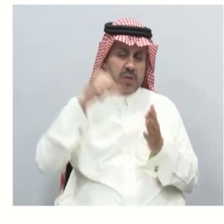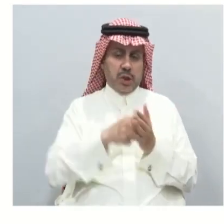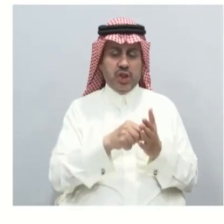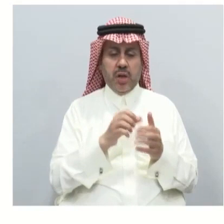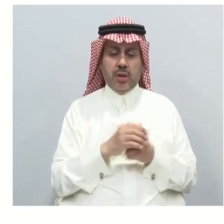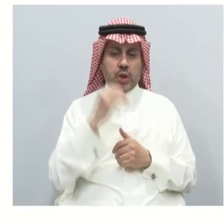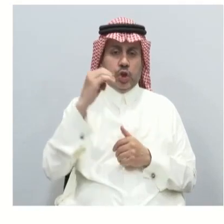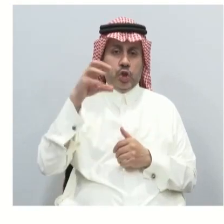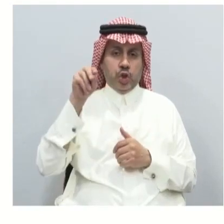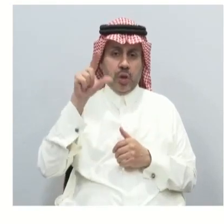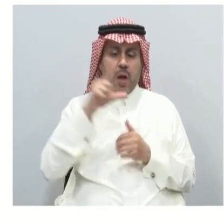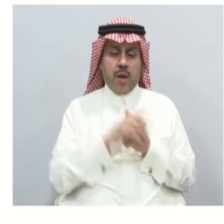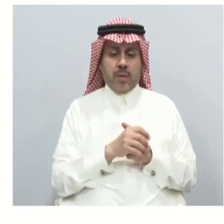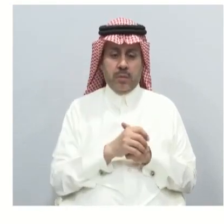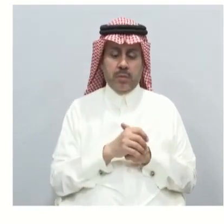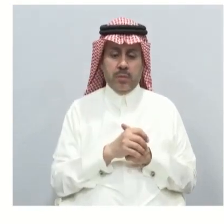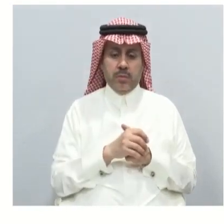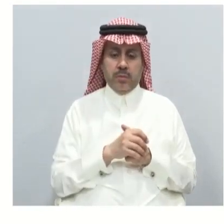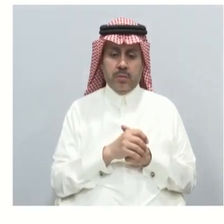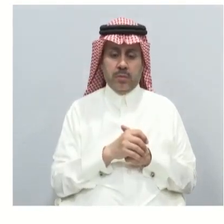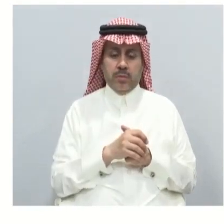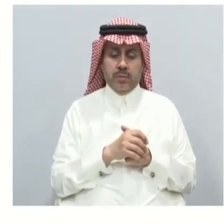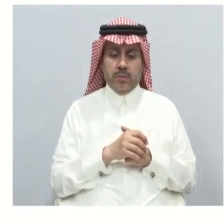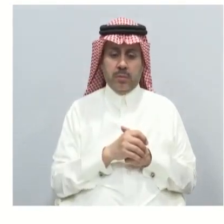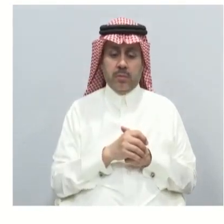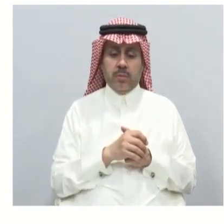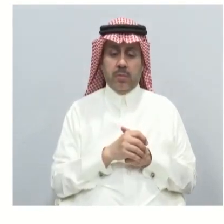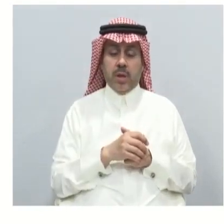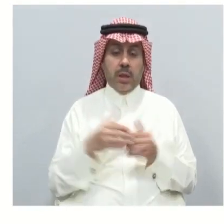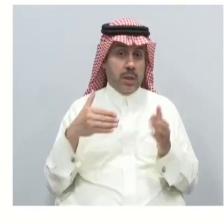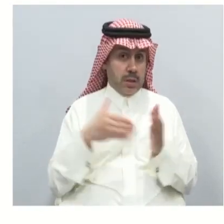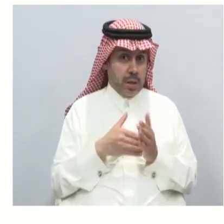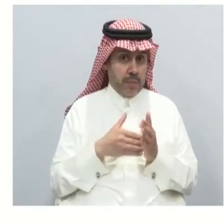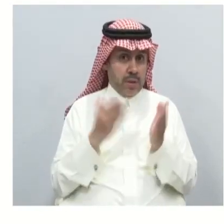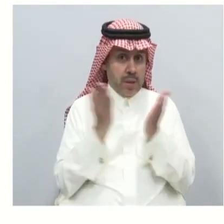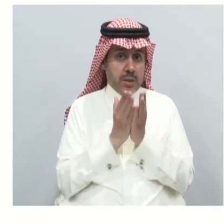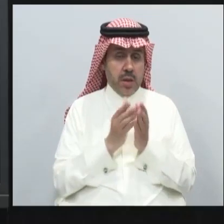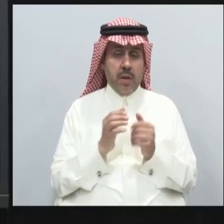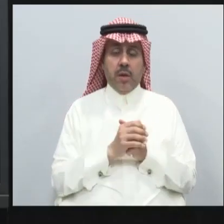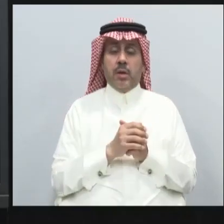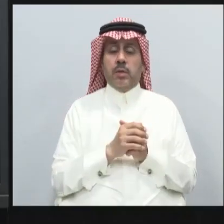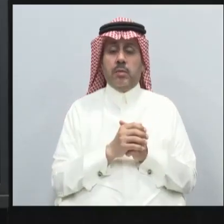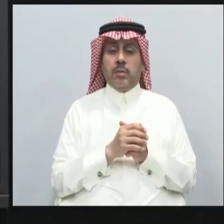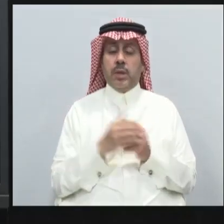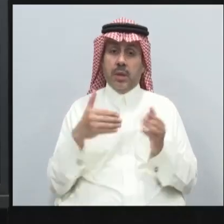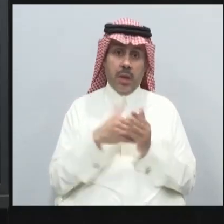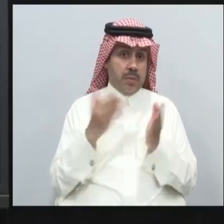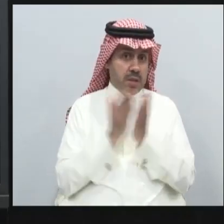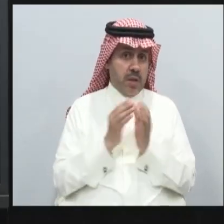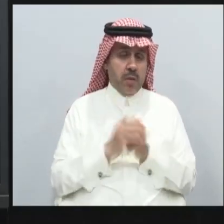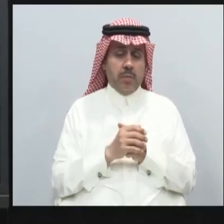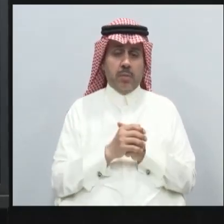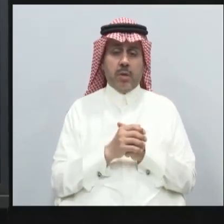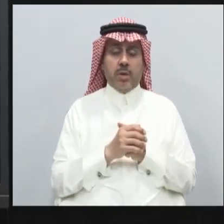هو نعم هو الجهل هو الجهل لكم بهذا بحمد الله وتوفيقه قد انتهينا من درسنا